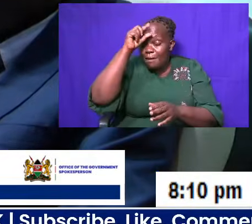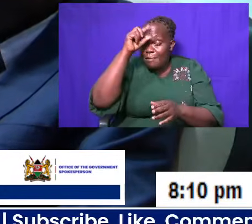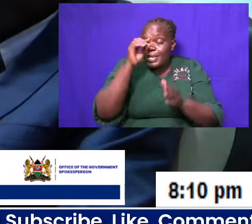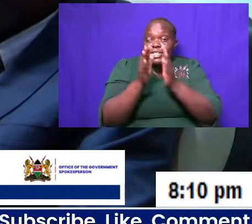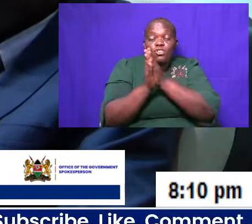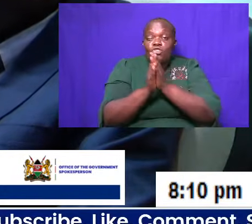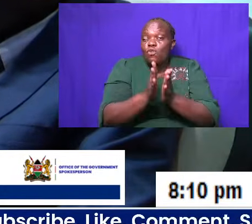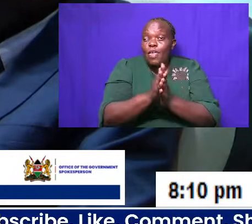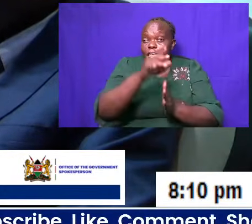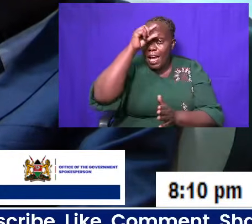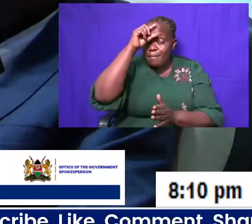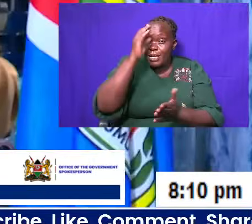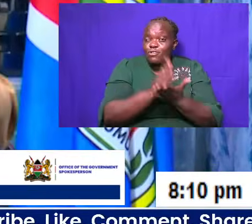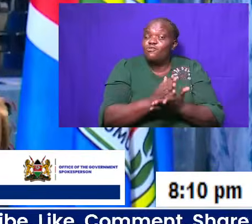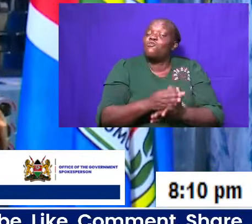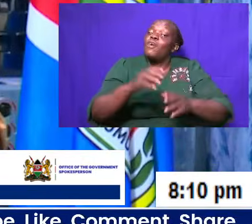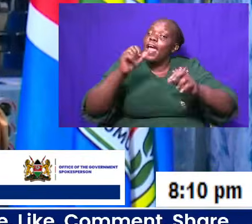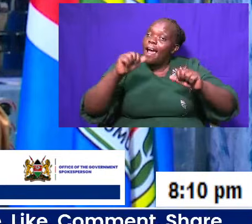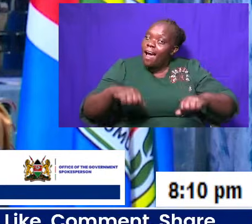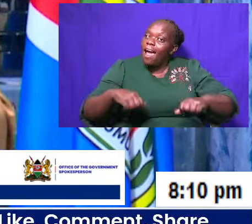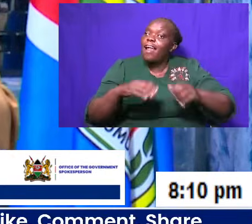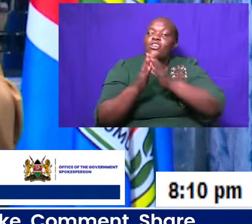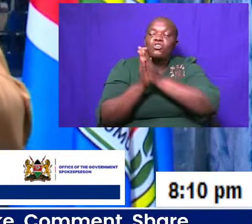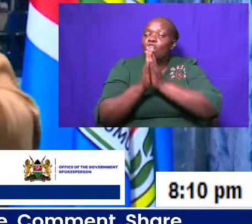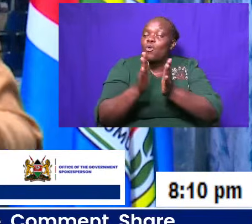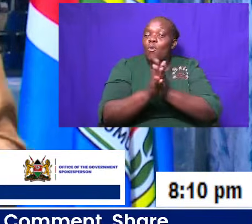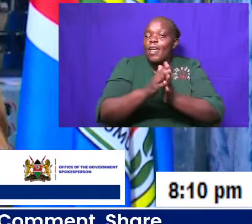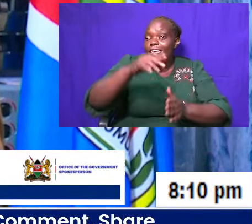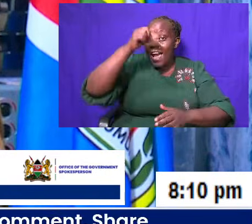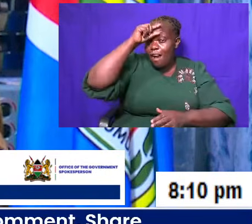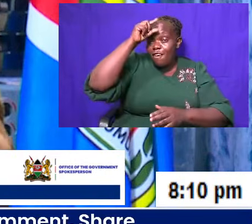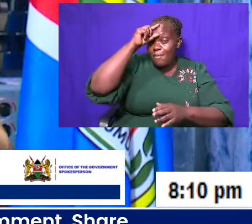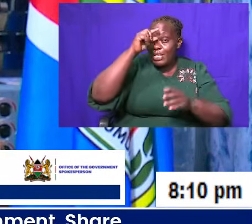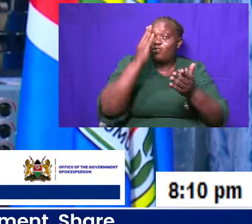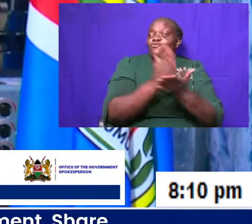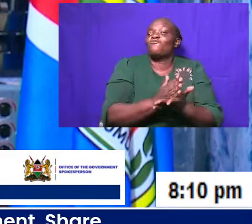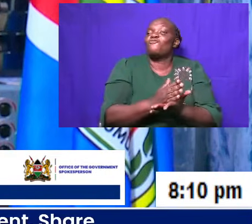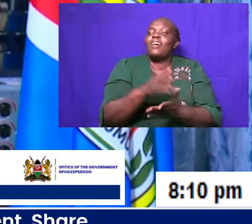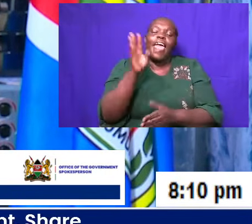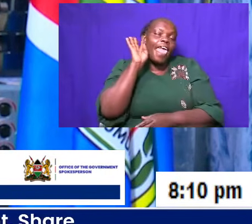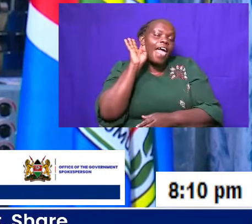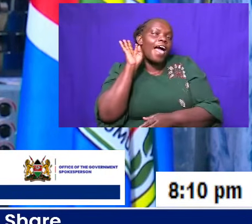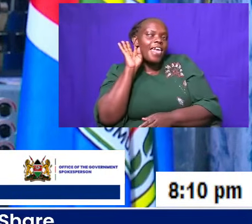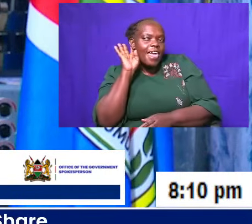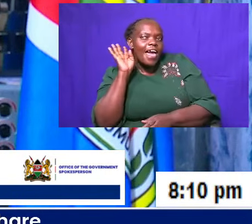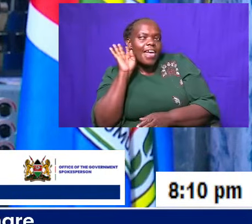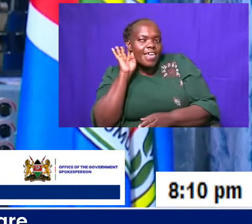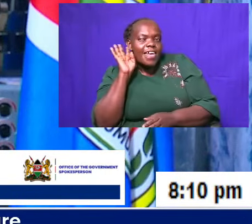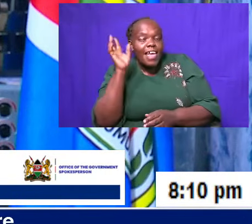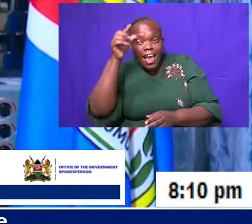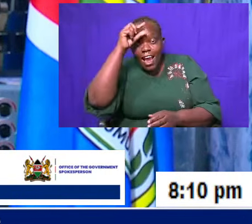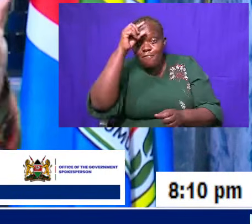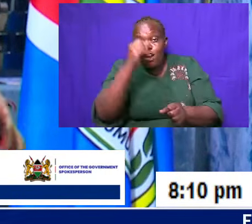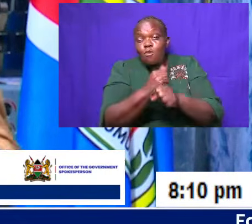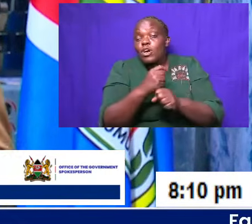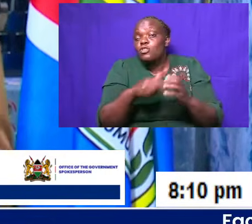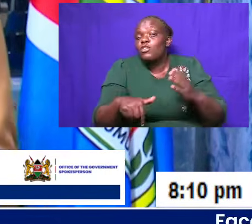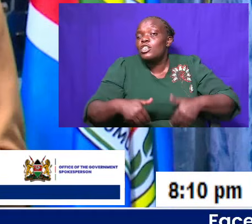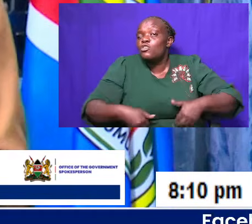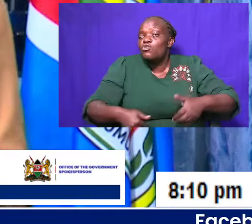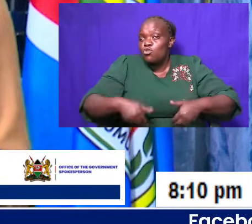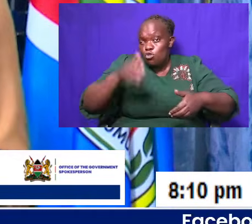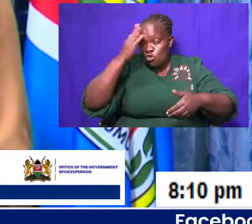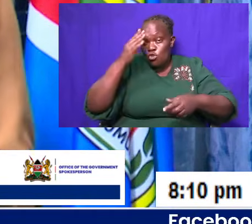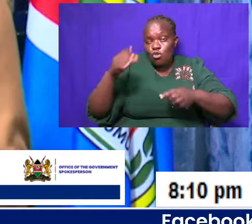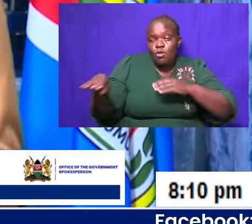Spox. Ndio tuweze kubonga na nini? Na Gava. Tusikie vile Gava inatuenzi. Na mimi youth mjue tutasonga